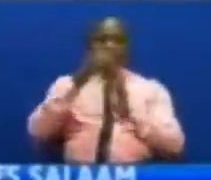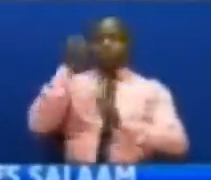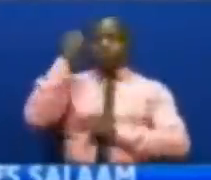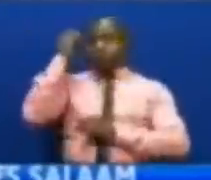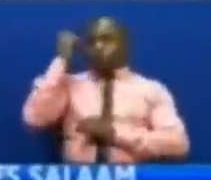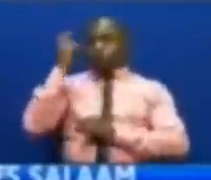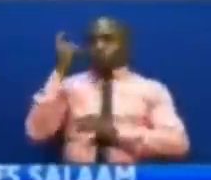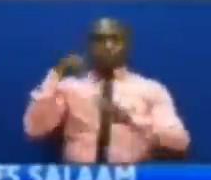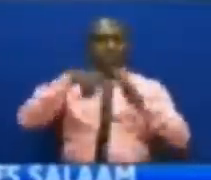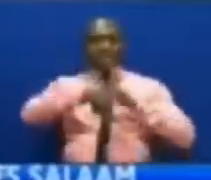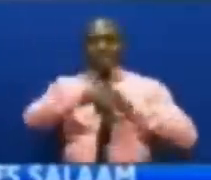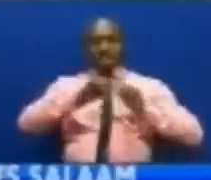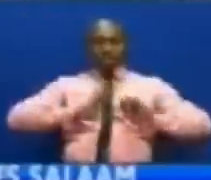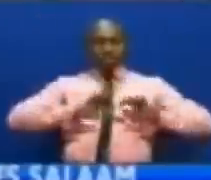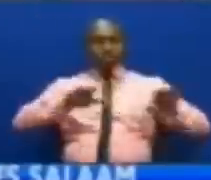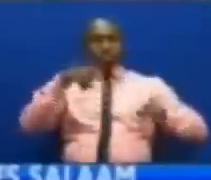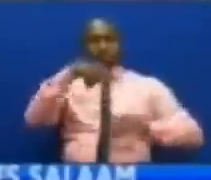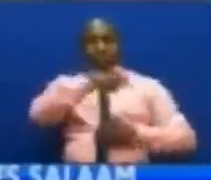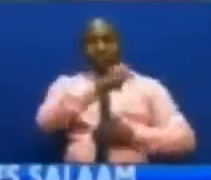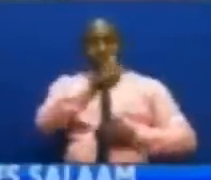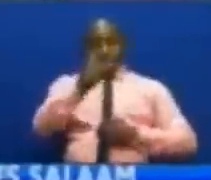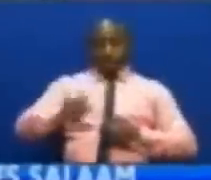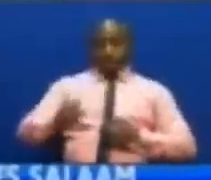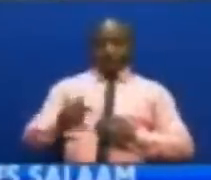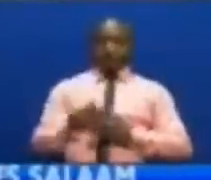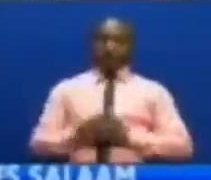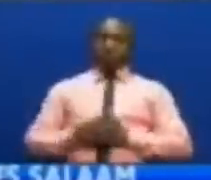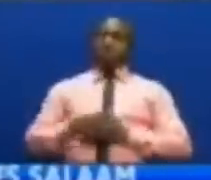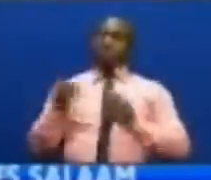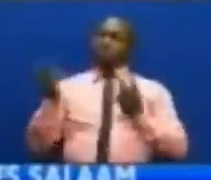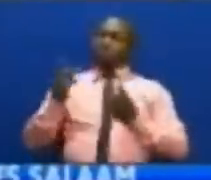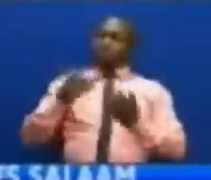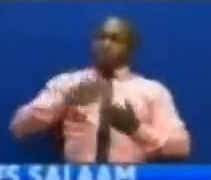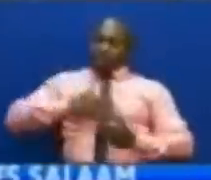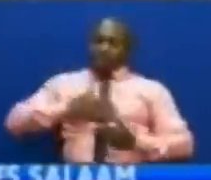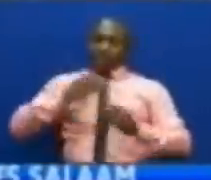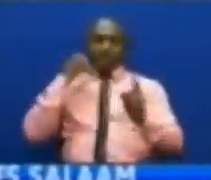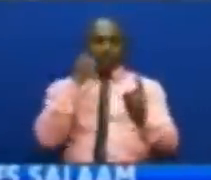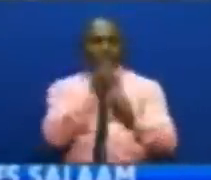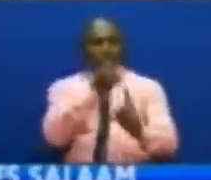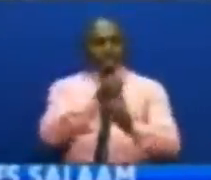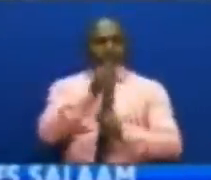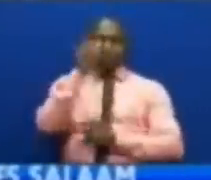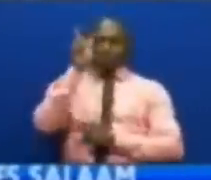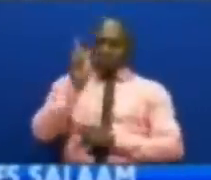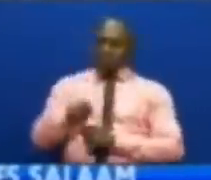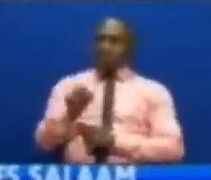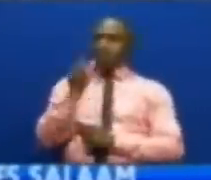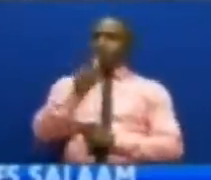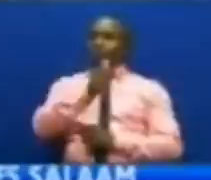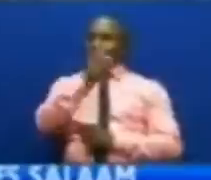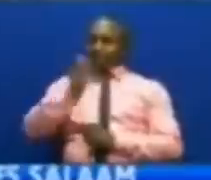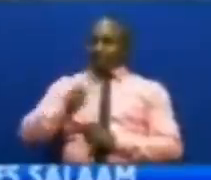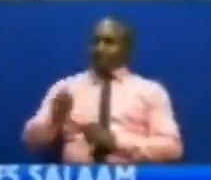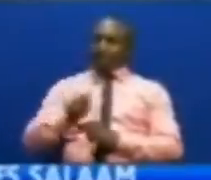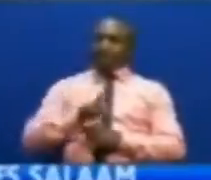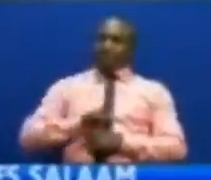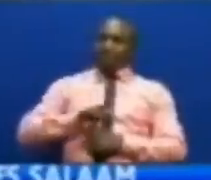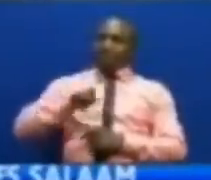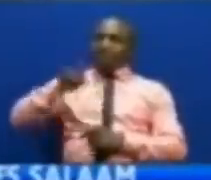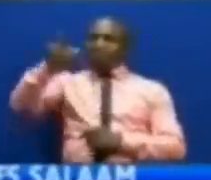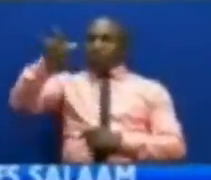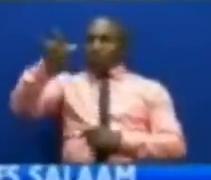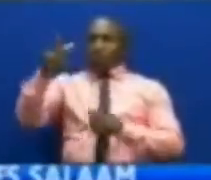na kuenea nchini. Na kwenye hili ningependa kulisisitiza, wako Watanzania wanaenda kwenye nchi